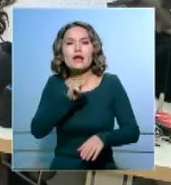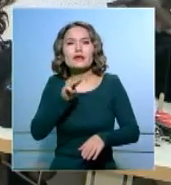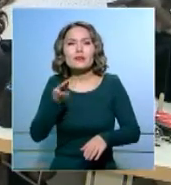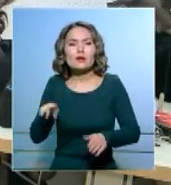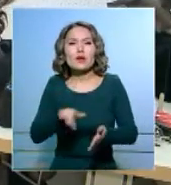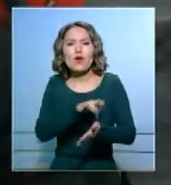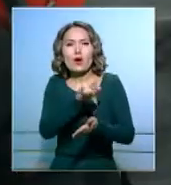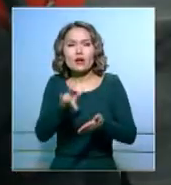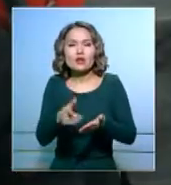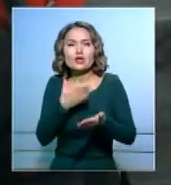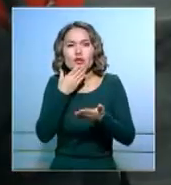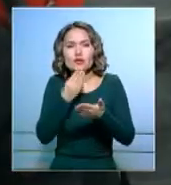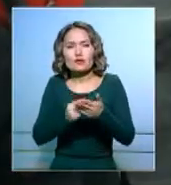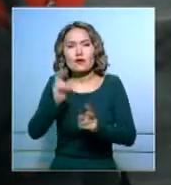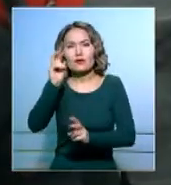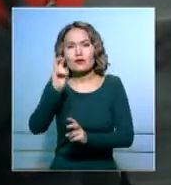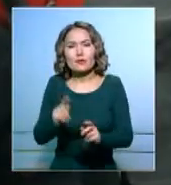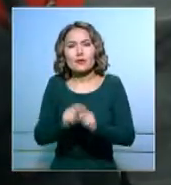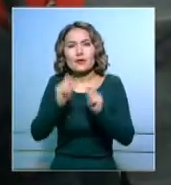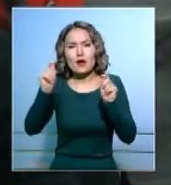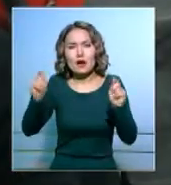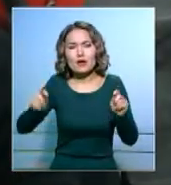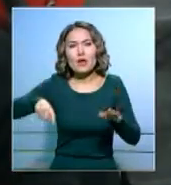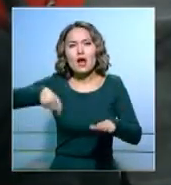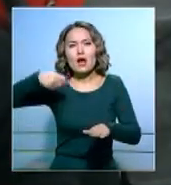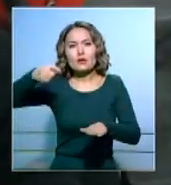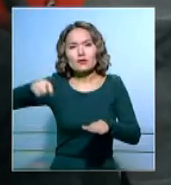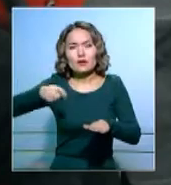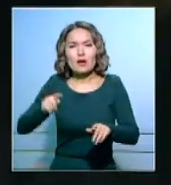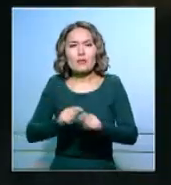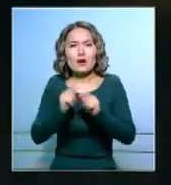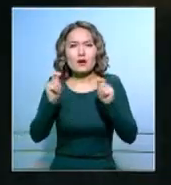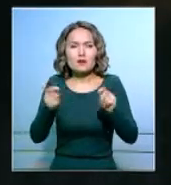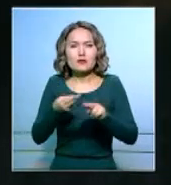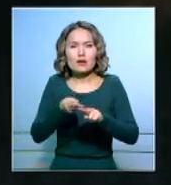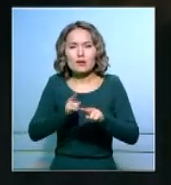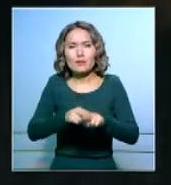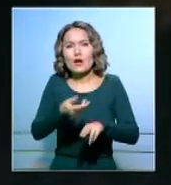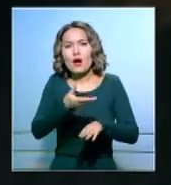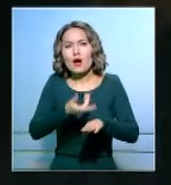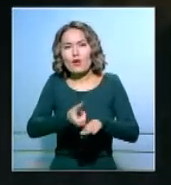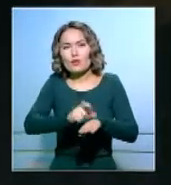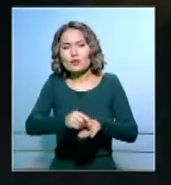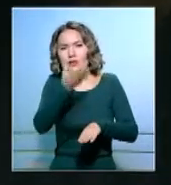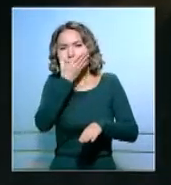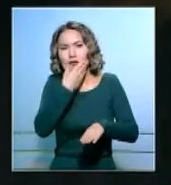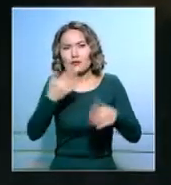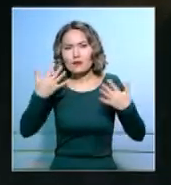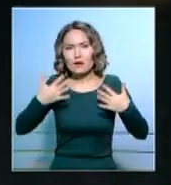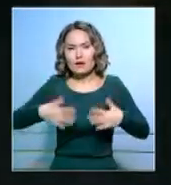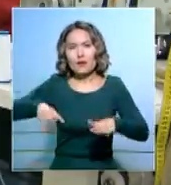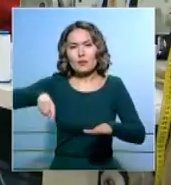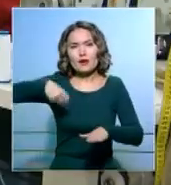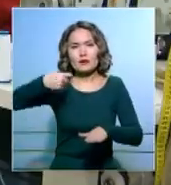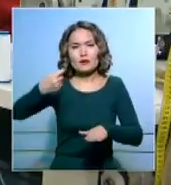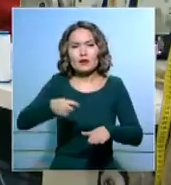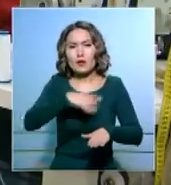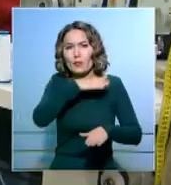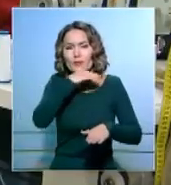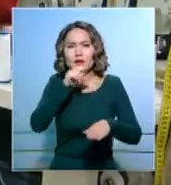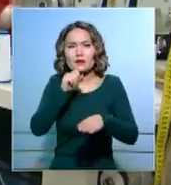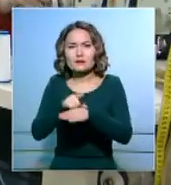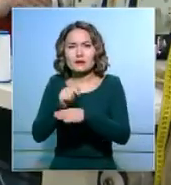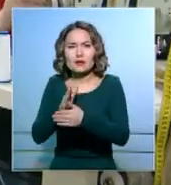ашқан шағын цехта нағыз шеберлер еңбек етеді. Ал тоқыма бұйымдарын жасап шығару кәсіпкердің басты бағыты. Қазір ол бизнестің